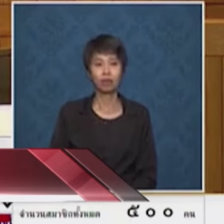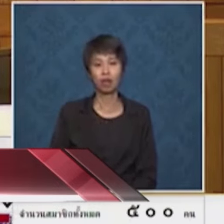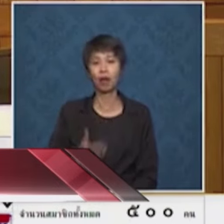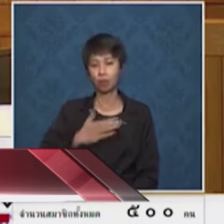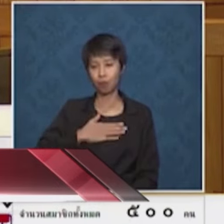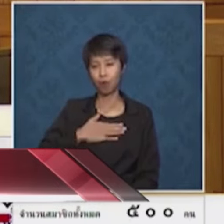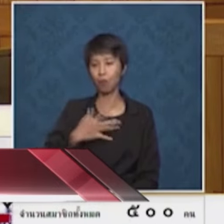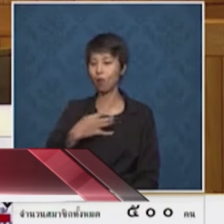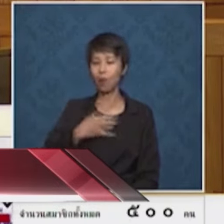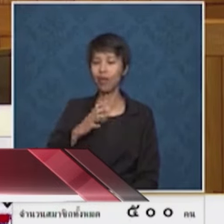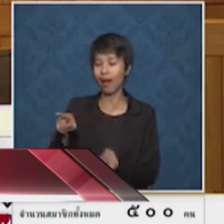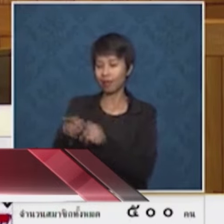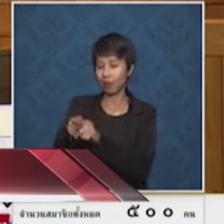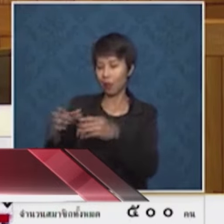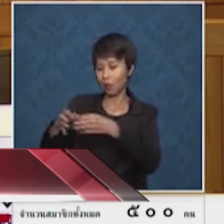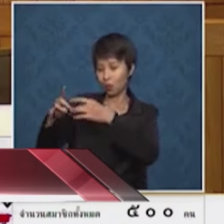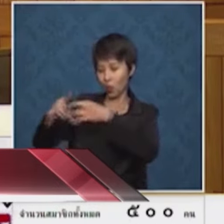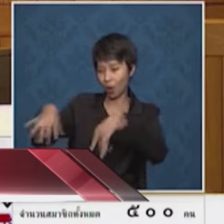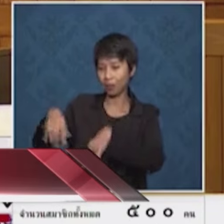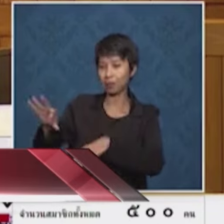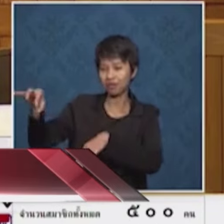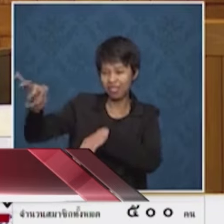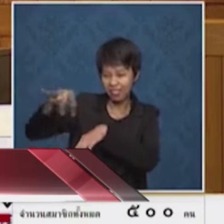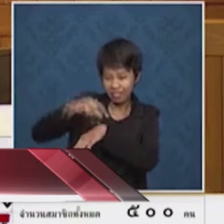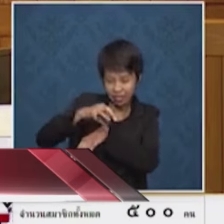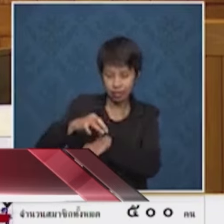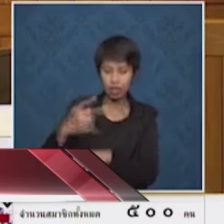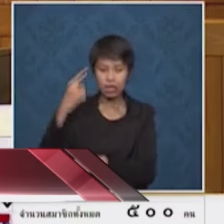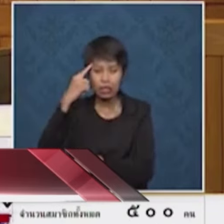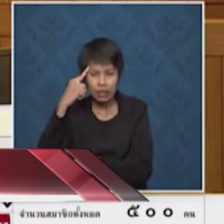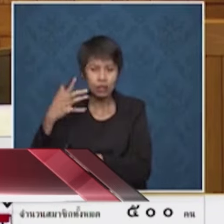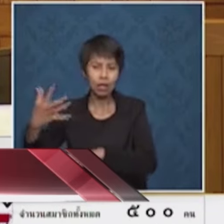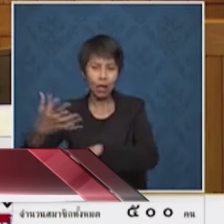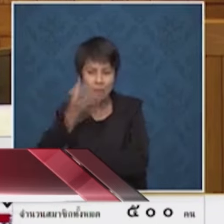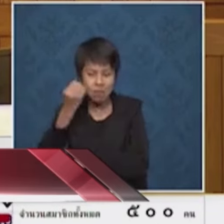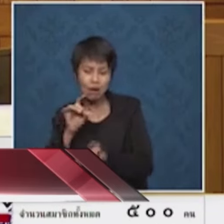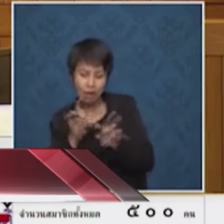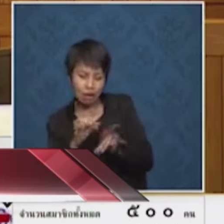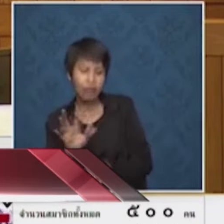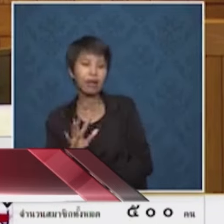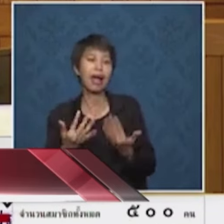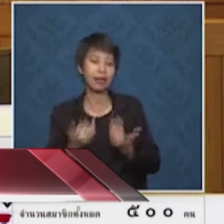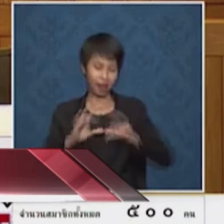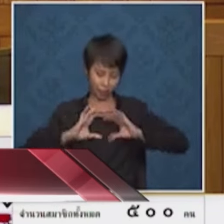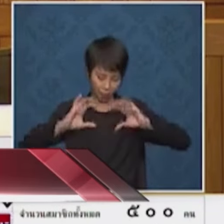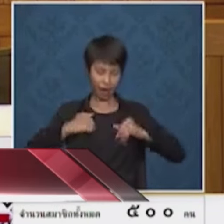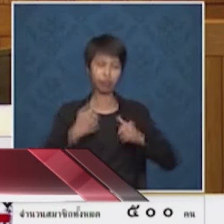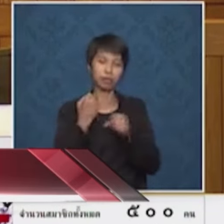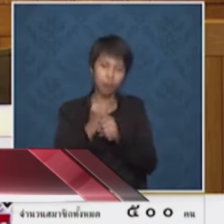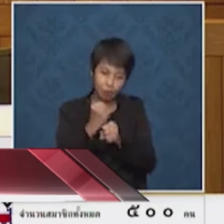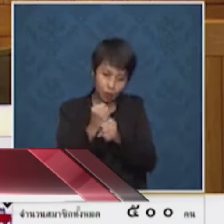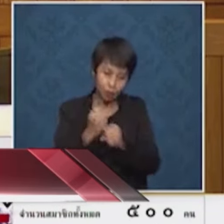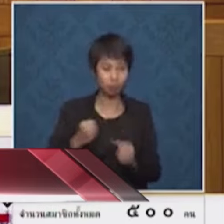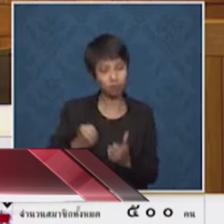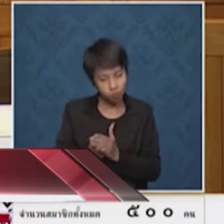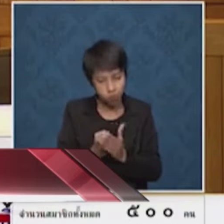ฝ่ายค้าเนี่ยเป็นแมลงหวี่นะครับซึคอจะจ้องเล่นแต่การเมืองนะครับทั้งทั้งๆที่รัฐบาลเองก็พยายามเดินหน้าอย่างเต็มที่ขับ